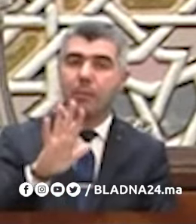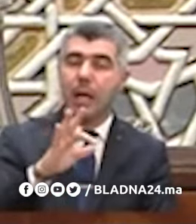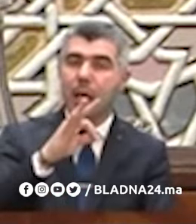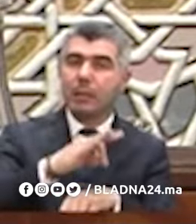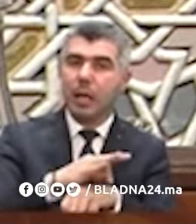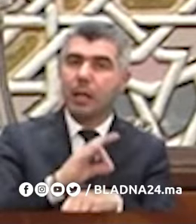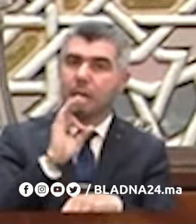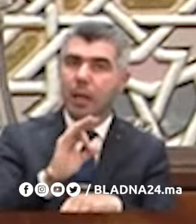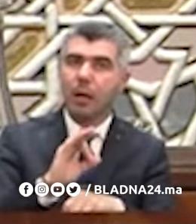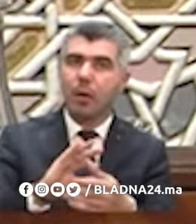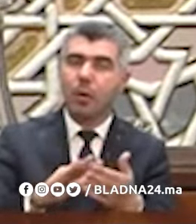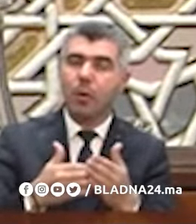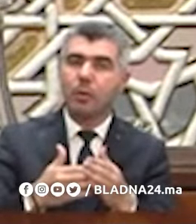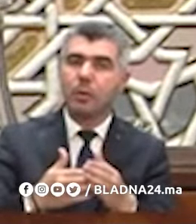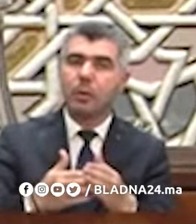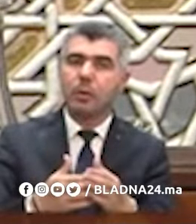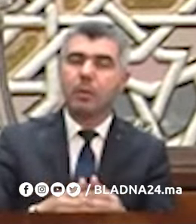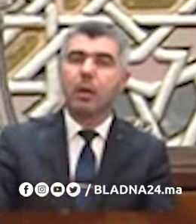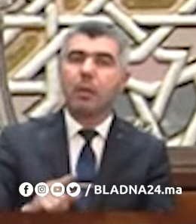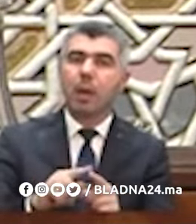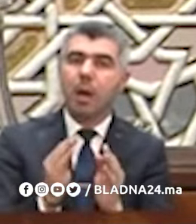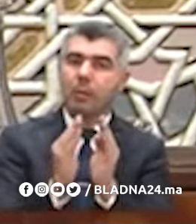واحد، العداله والتنميه خصهم 52 دقيقه،